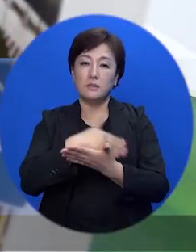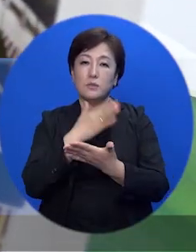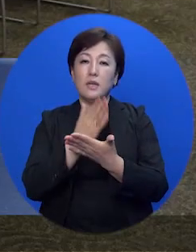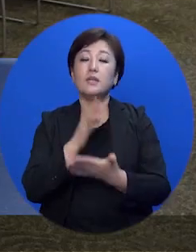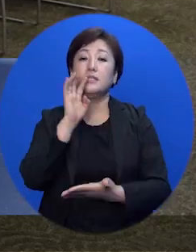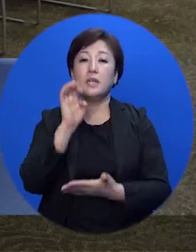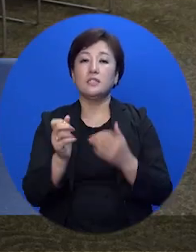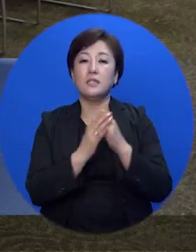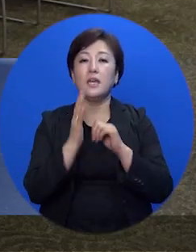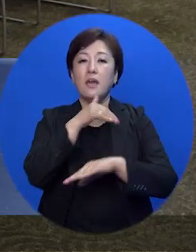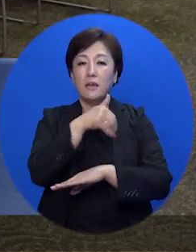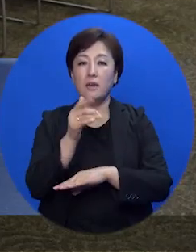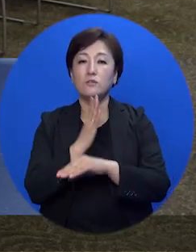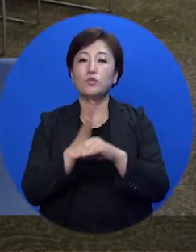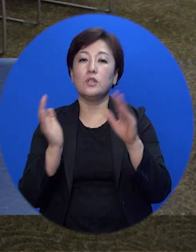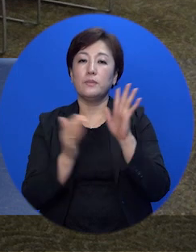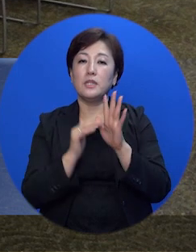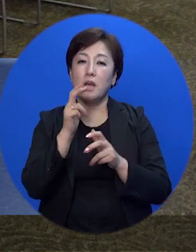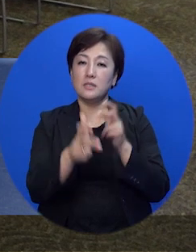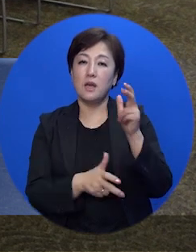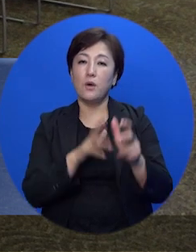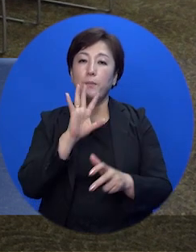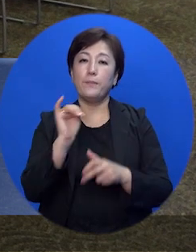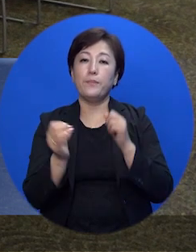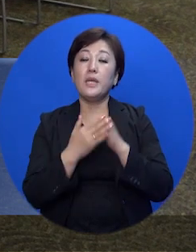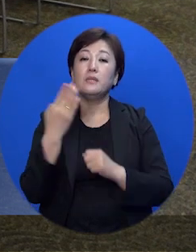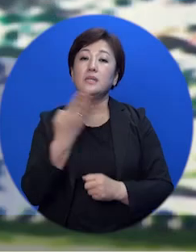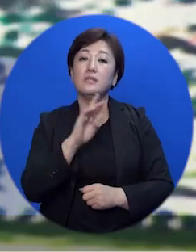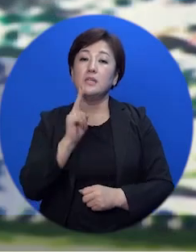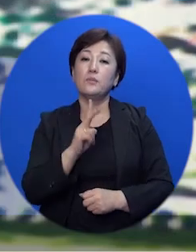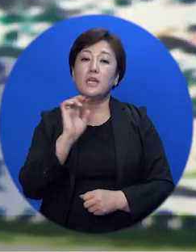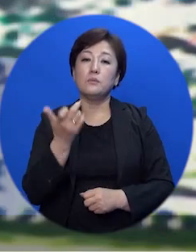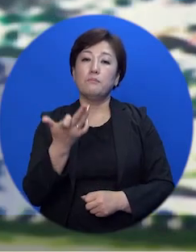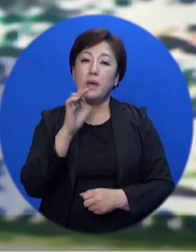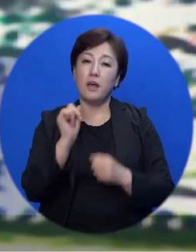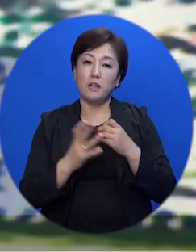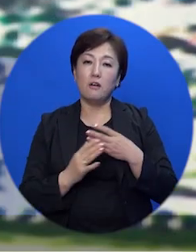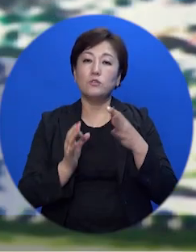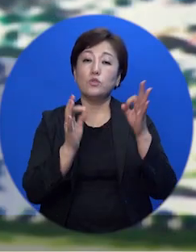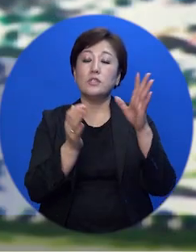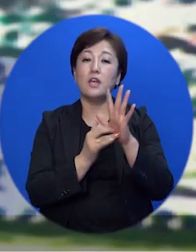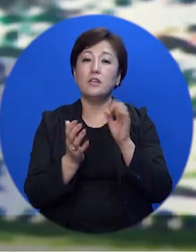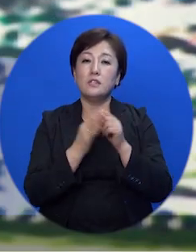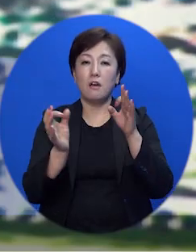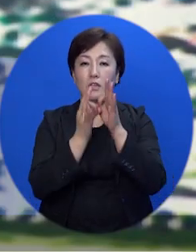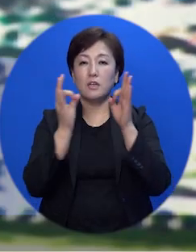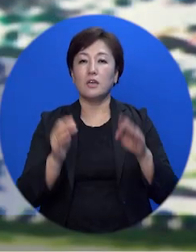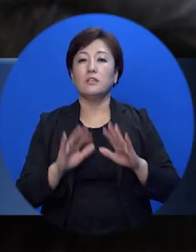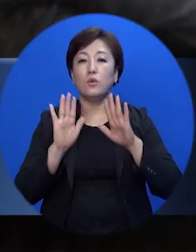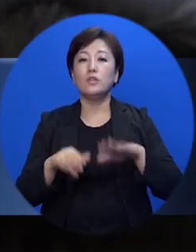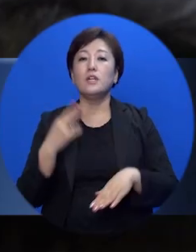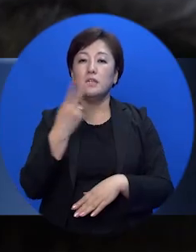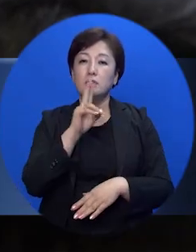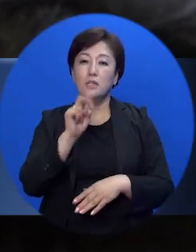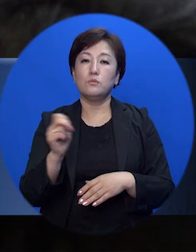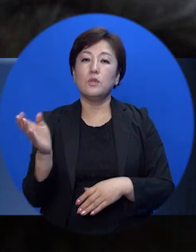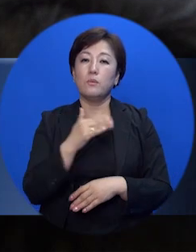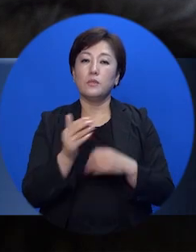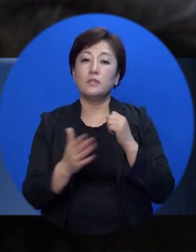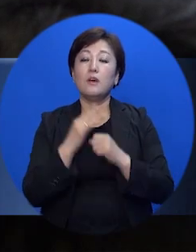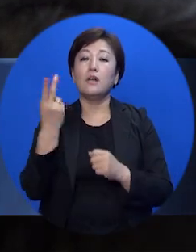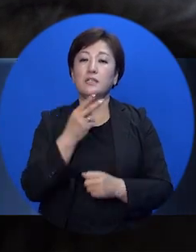담고 있습니다. 총 사업비 4,218억 원이 투입되며 사업 기간은 오는